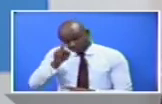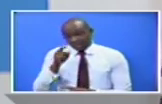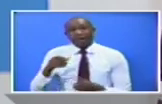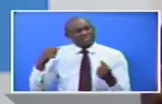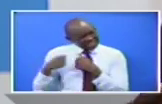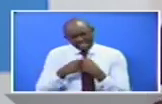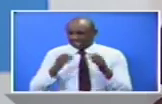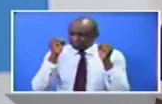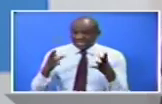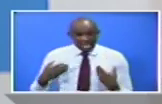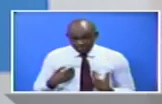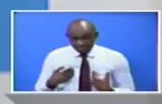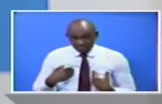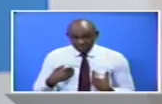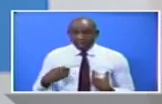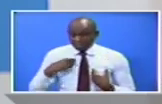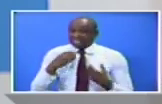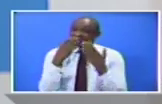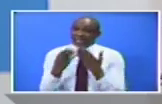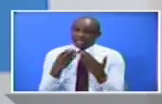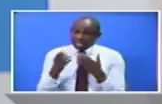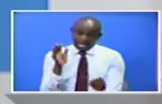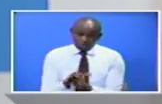wakipitia changamoto hizi. Na ningeshukuru sana